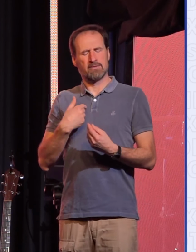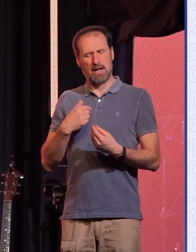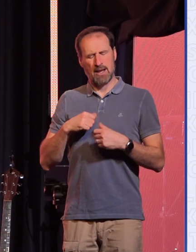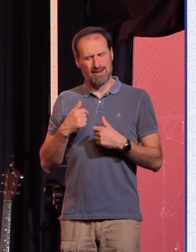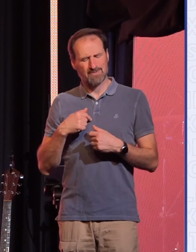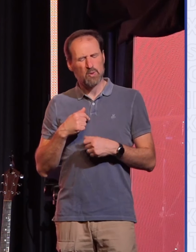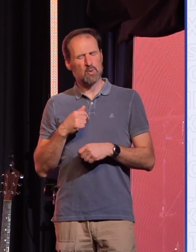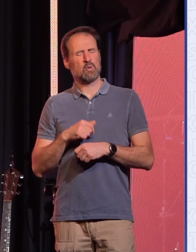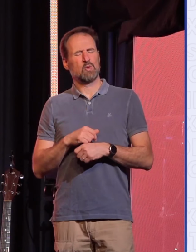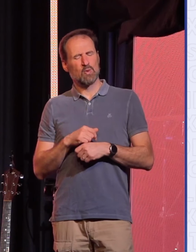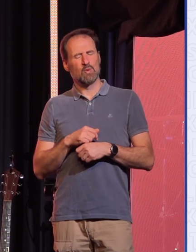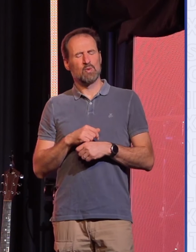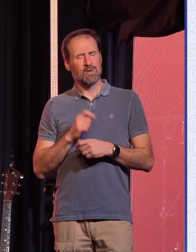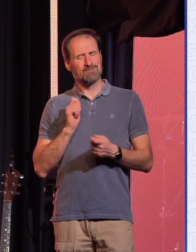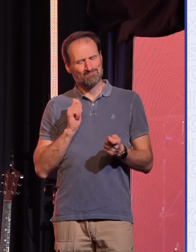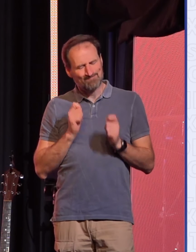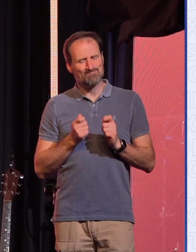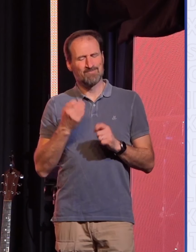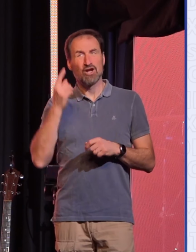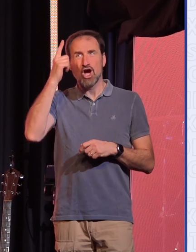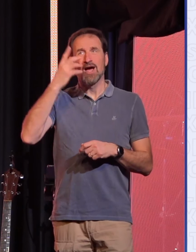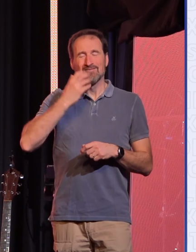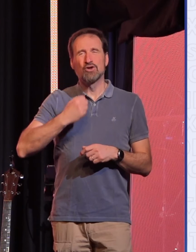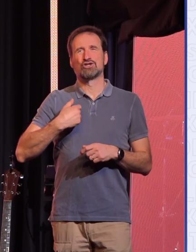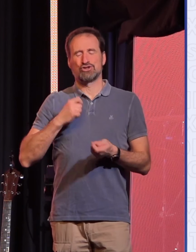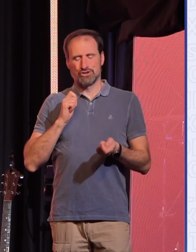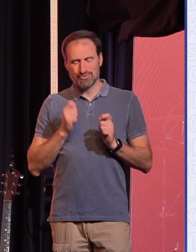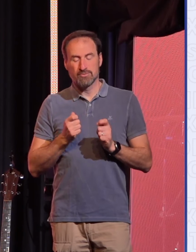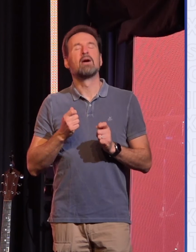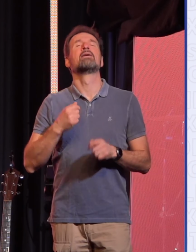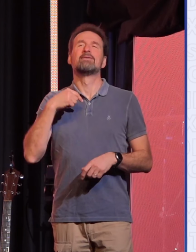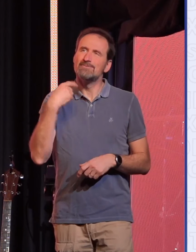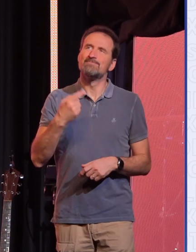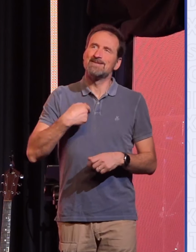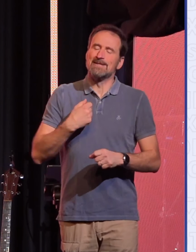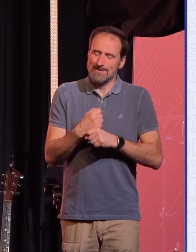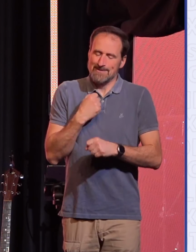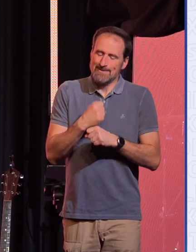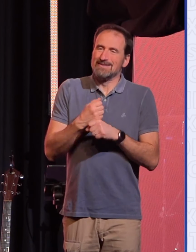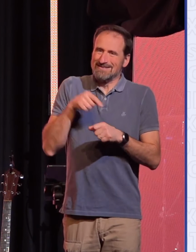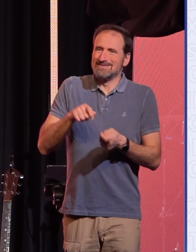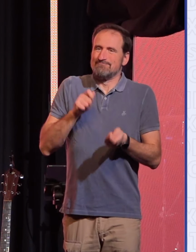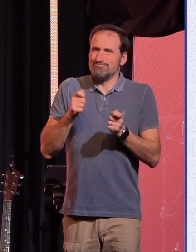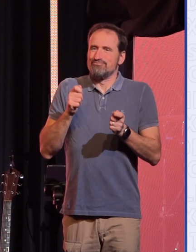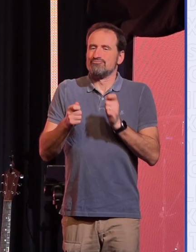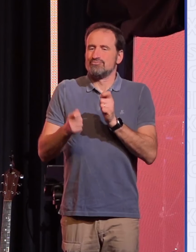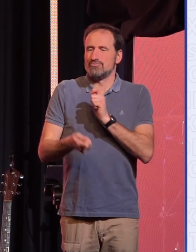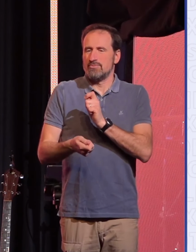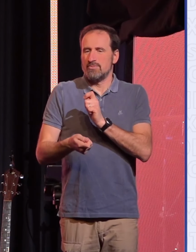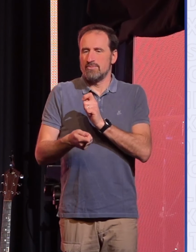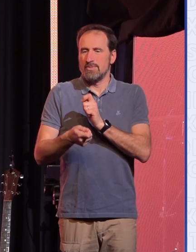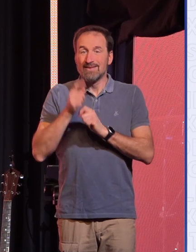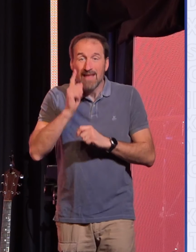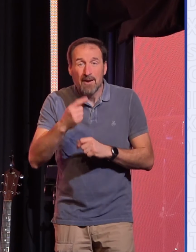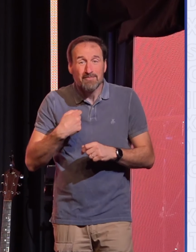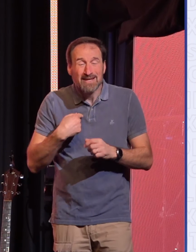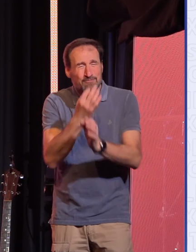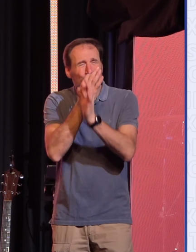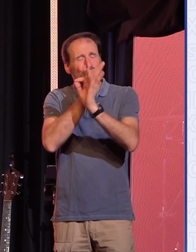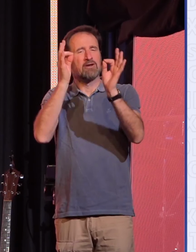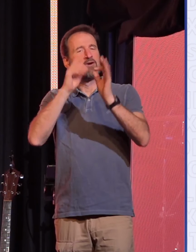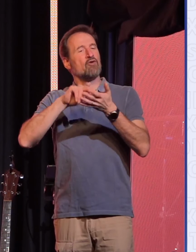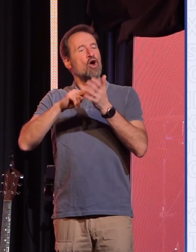Und entscheide dich ganz bewusst, wegzuschauen von dem, was uns die Gesellschaft sagt, was richtig und gut ist, und richte